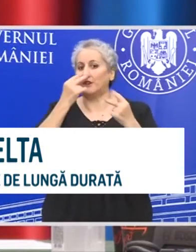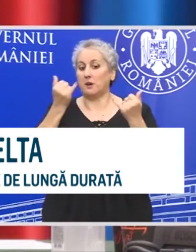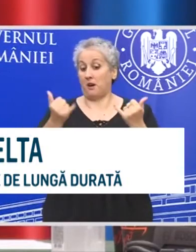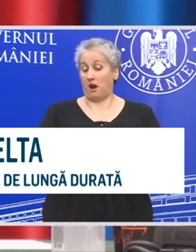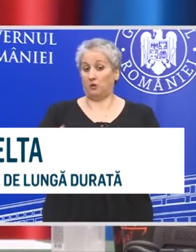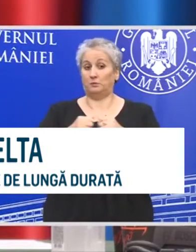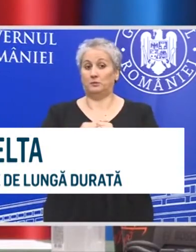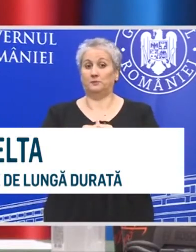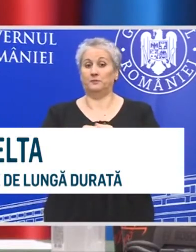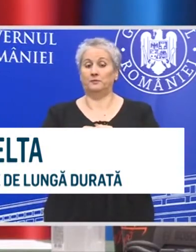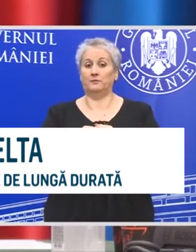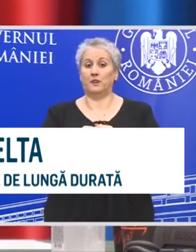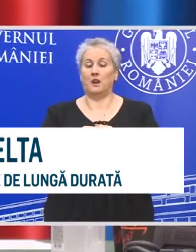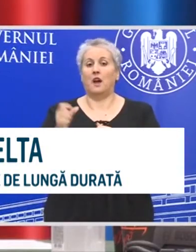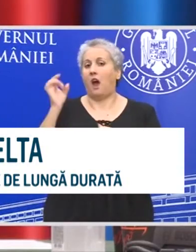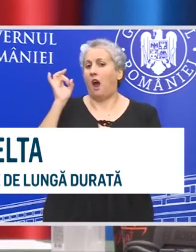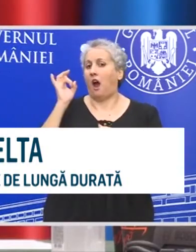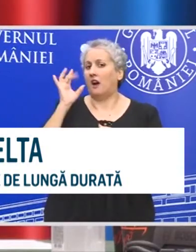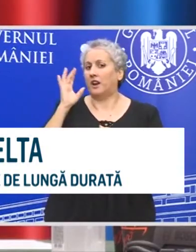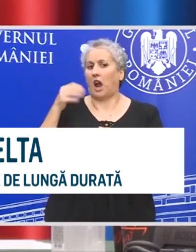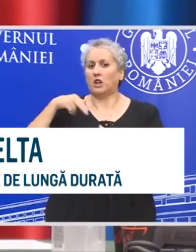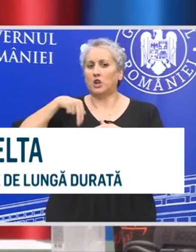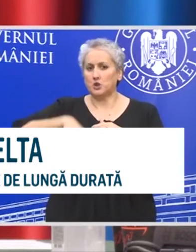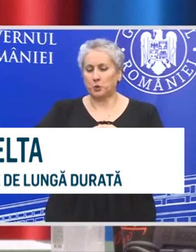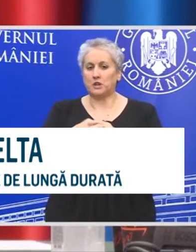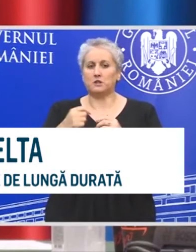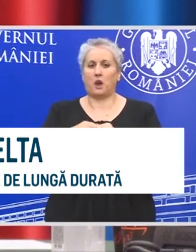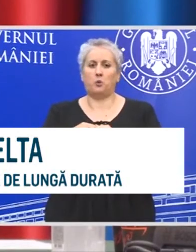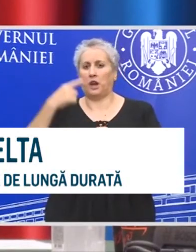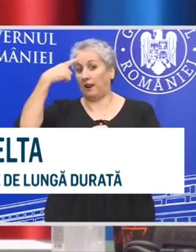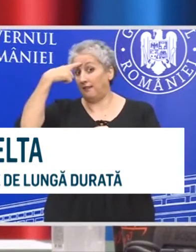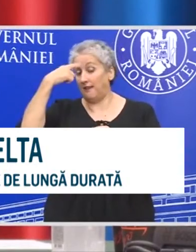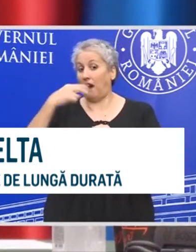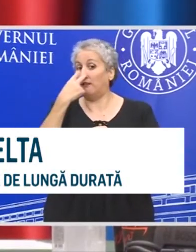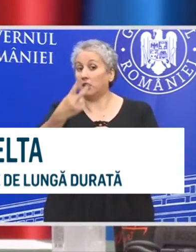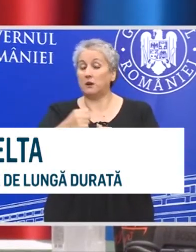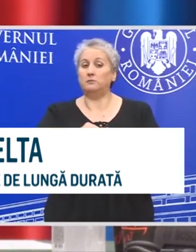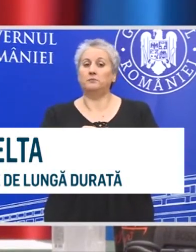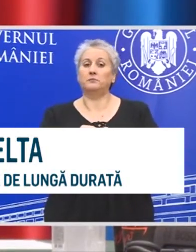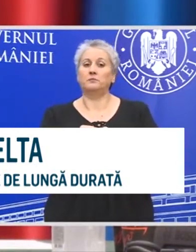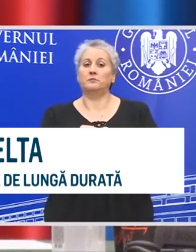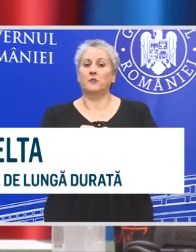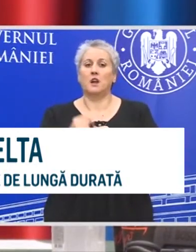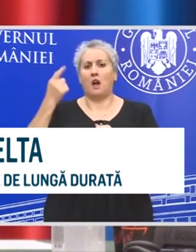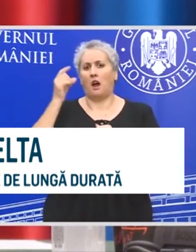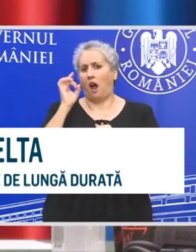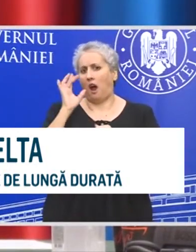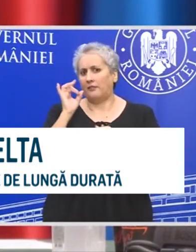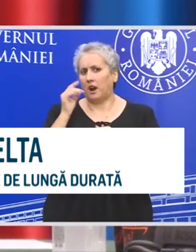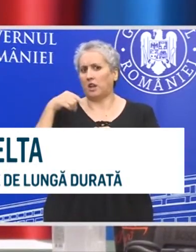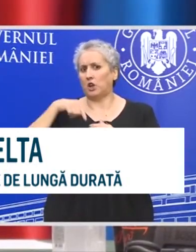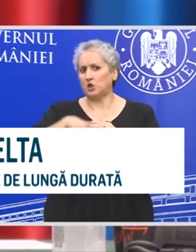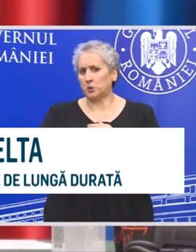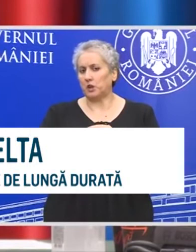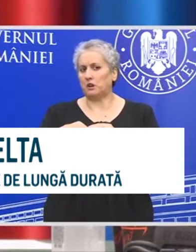în Africa de Sud dar și în alte țări precum India vedem că în Africa de Sud de pildă o